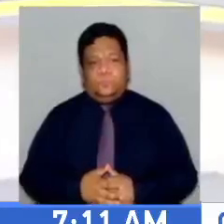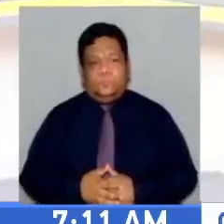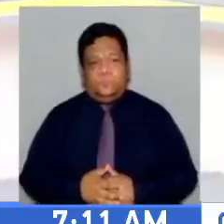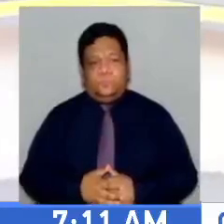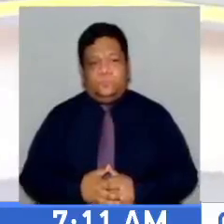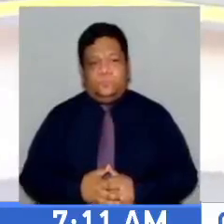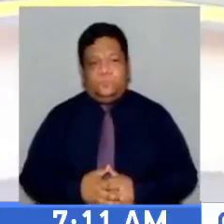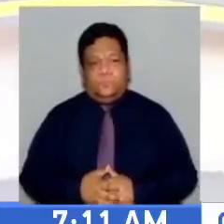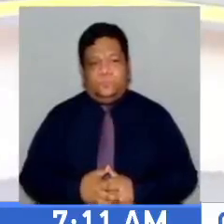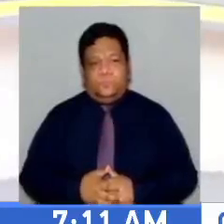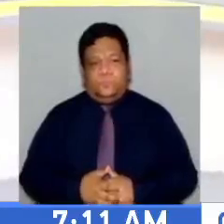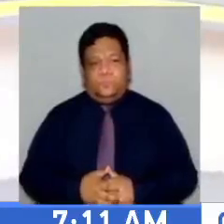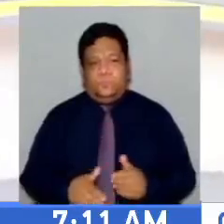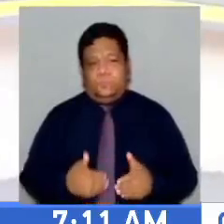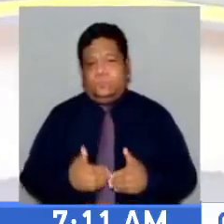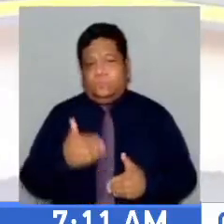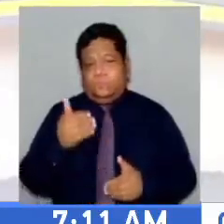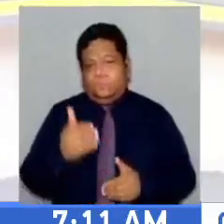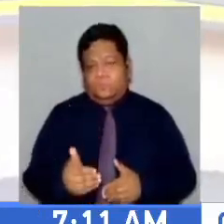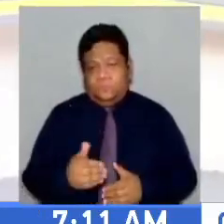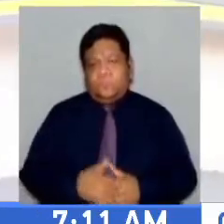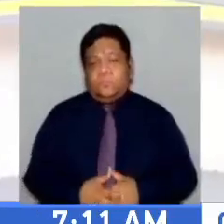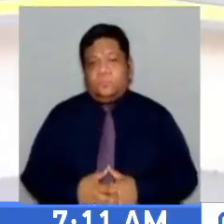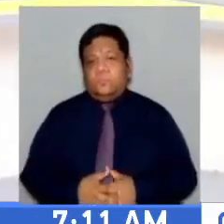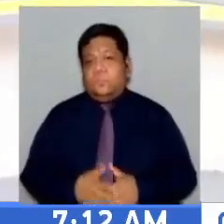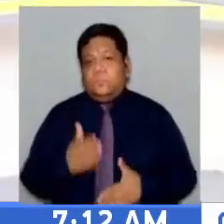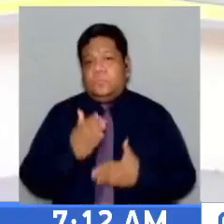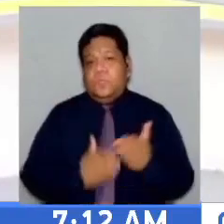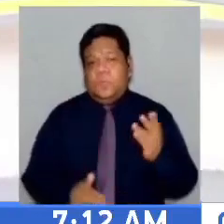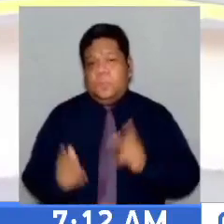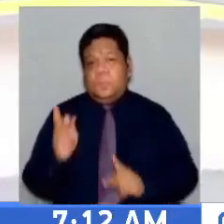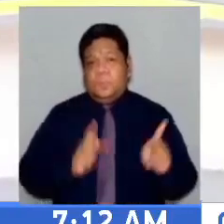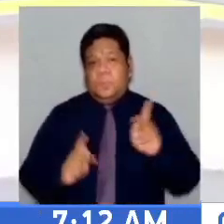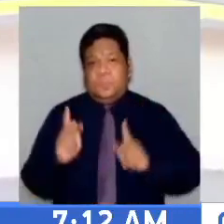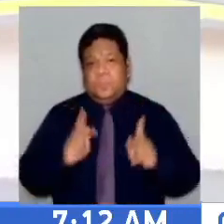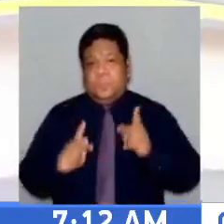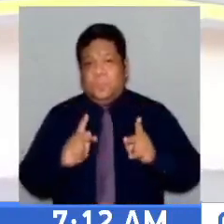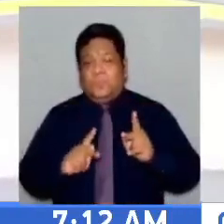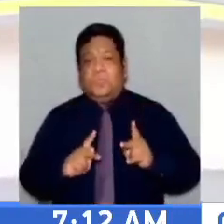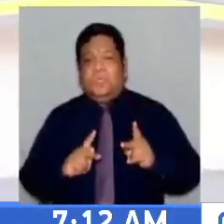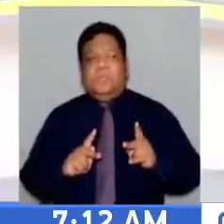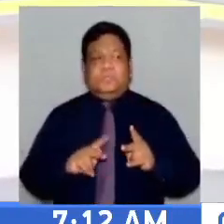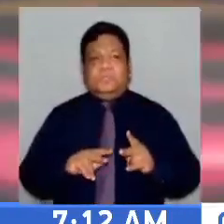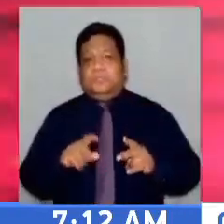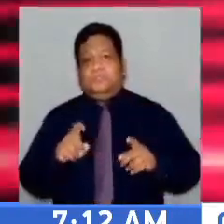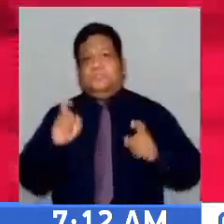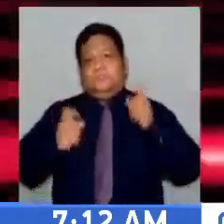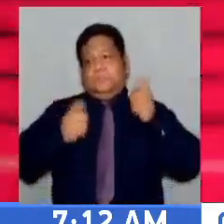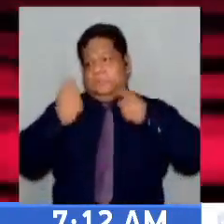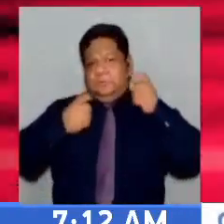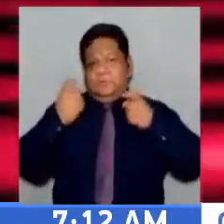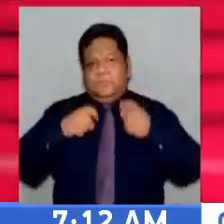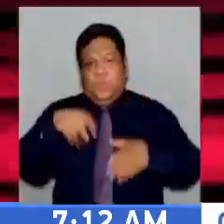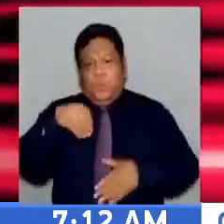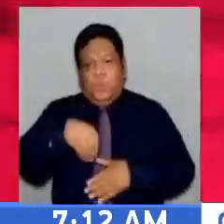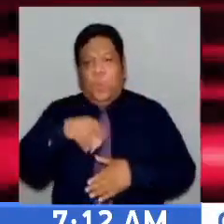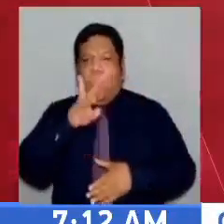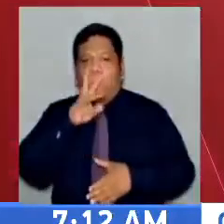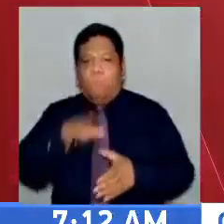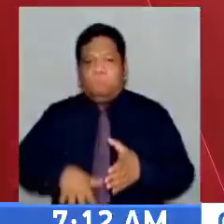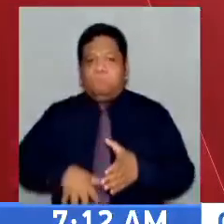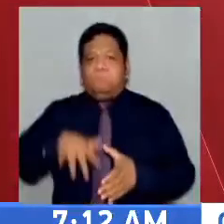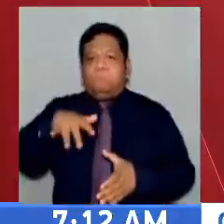Nagabol mag-igib ang ilang residenteng apektado ng panibagong water interruption ng Maynilad. At live mula sa Muntinlupa, may unang balita, si Nico